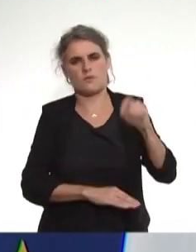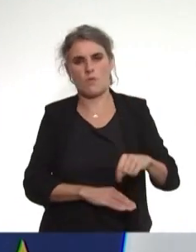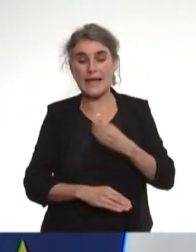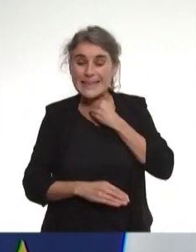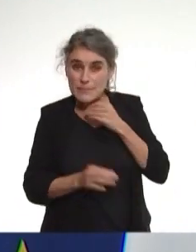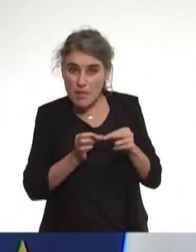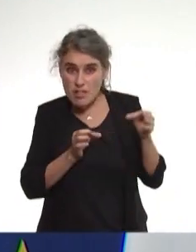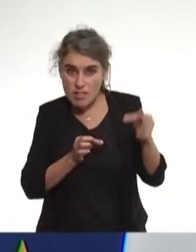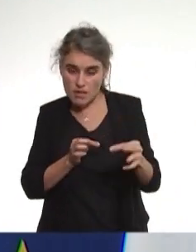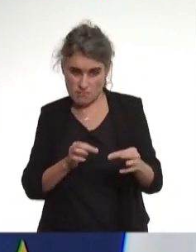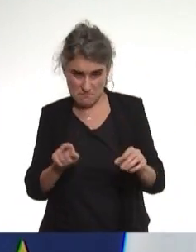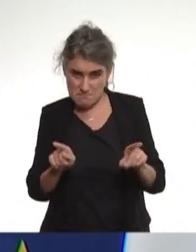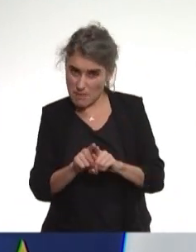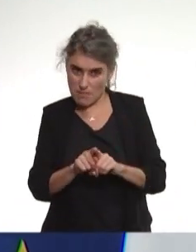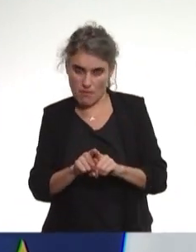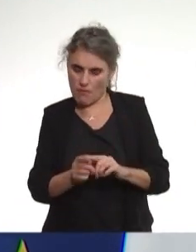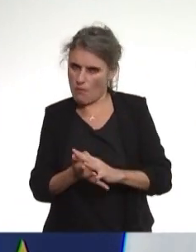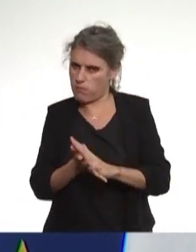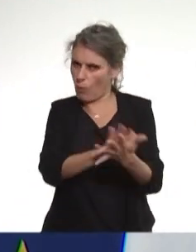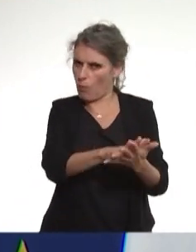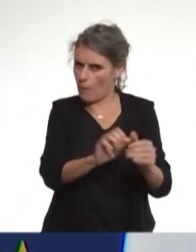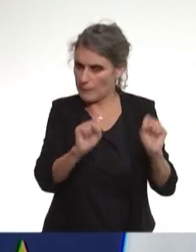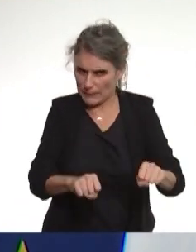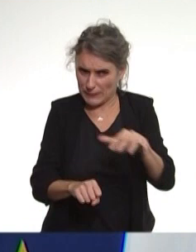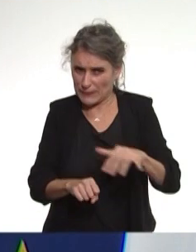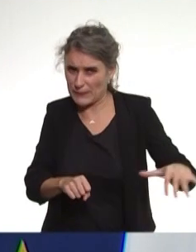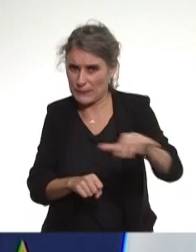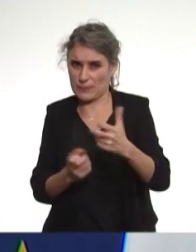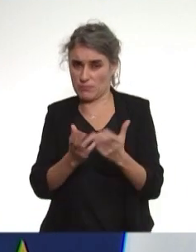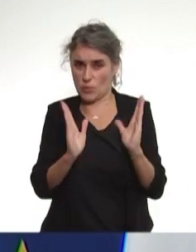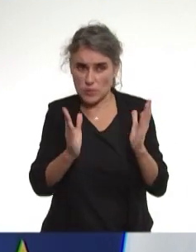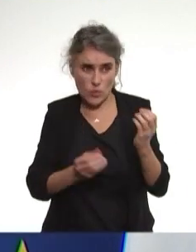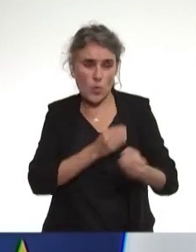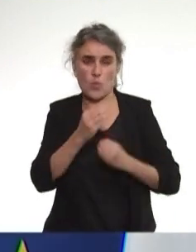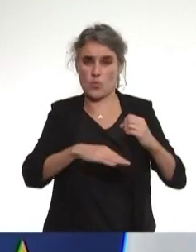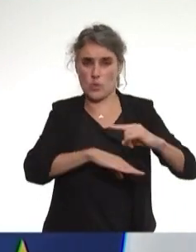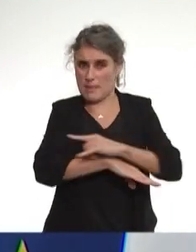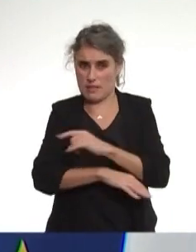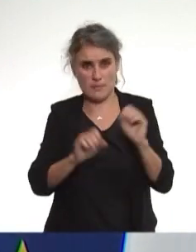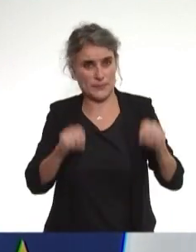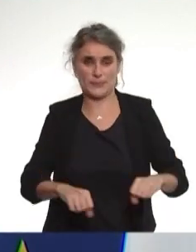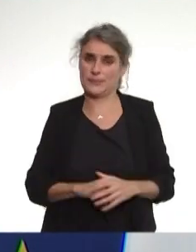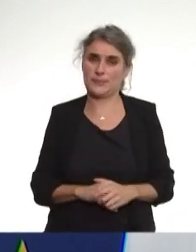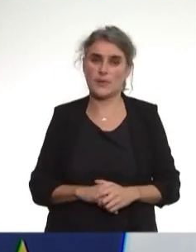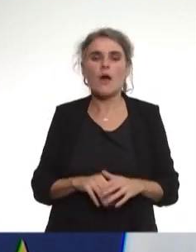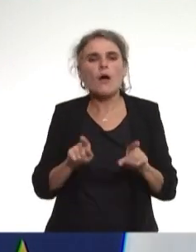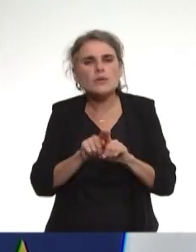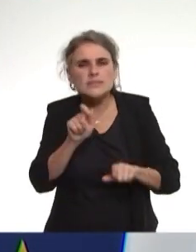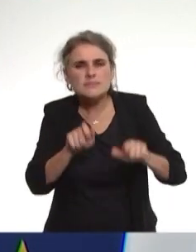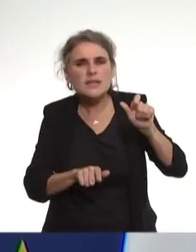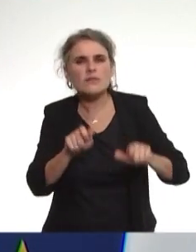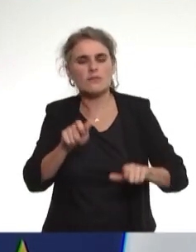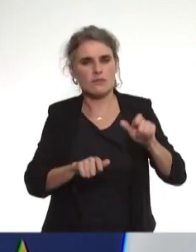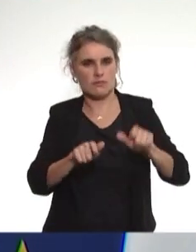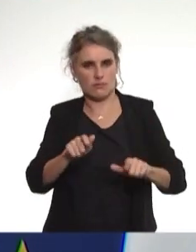la grippe peut faire aussi beaucoup de ravages et notamment dans les milieux fragiles hospitaliers et les ehpad et puis les publics vulnérables ils reçoivent des bons de l'assurance